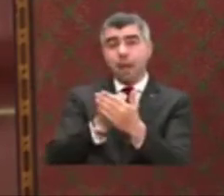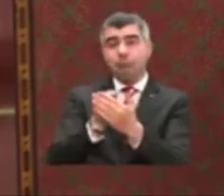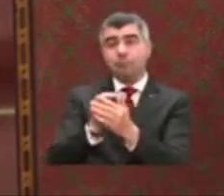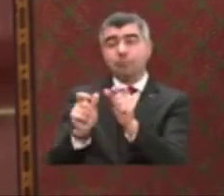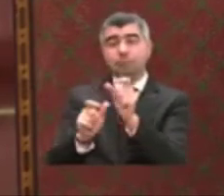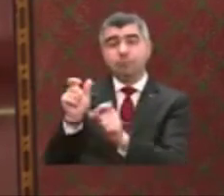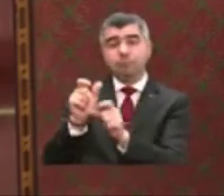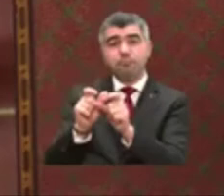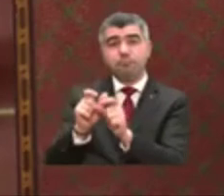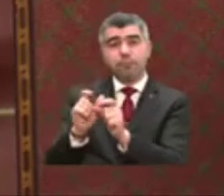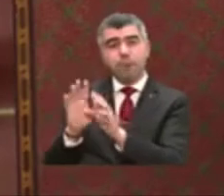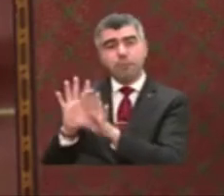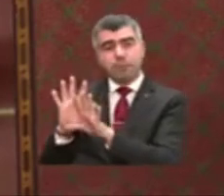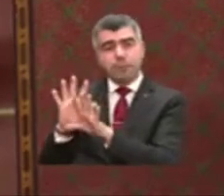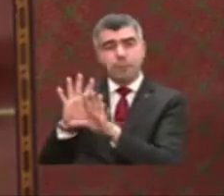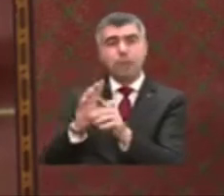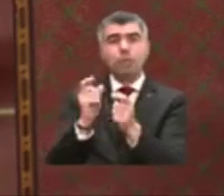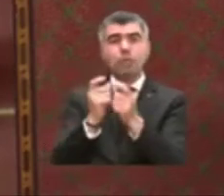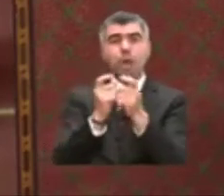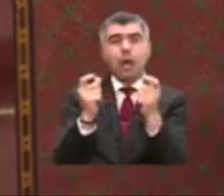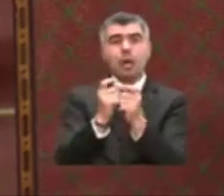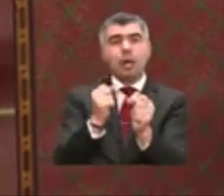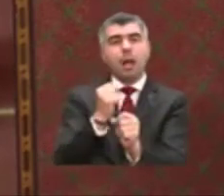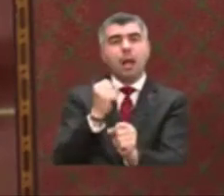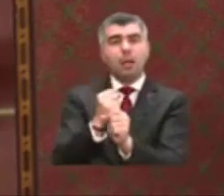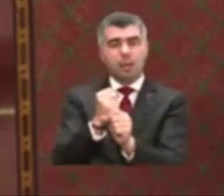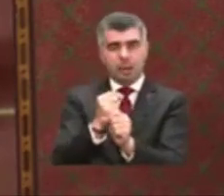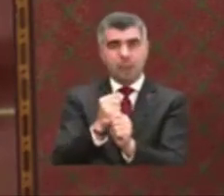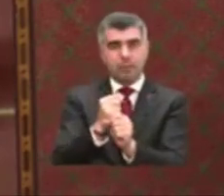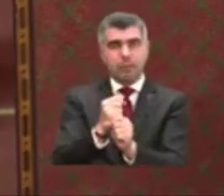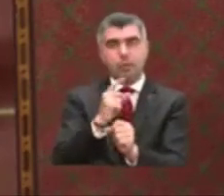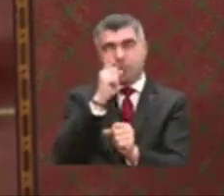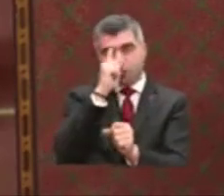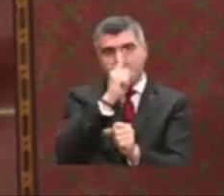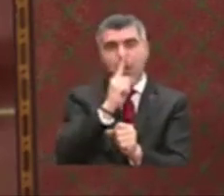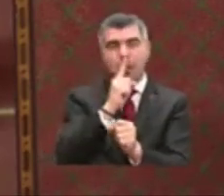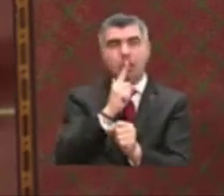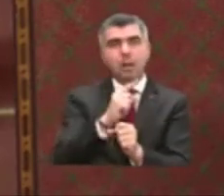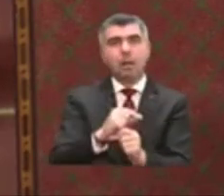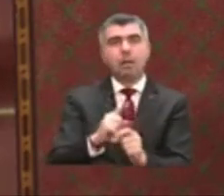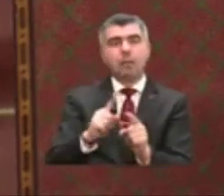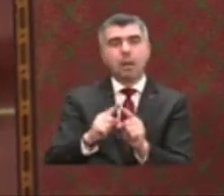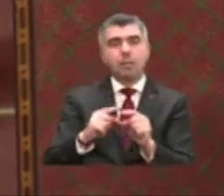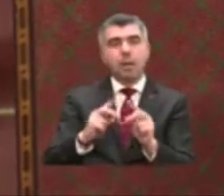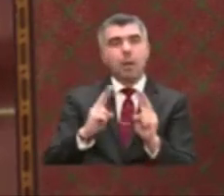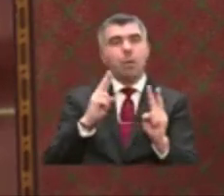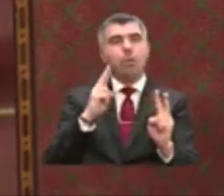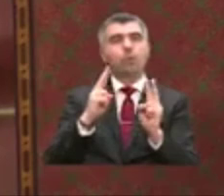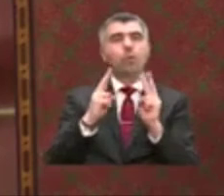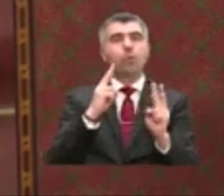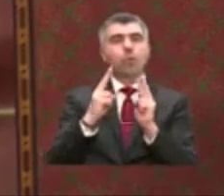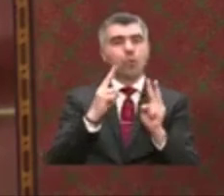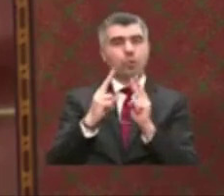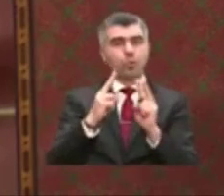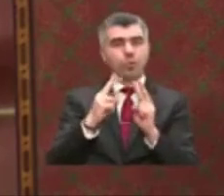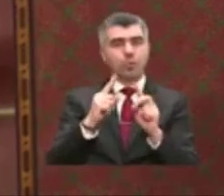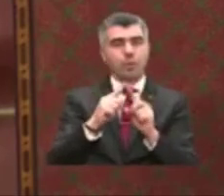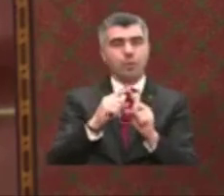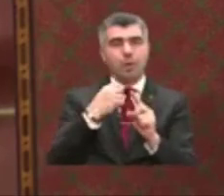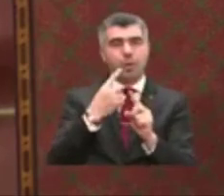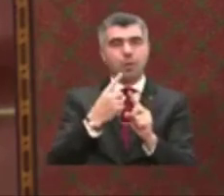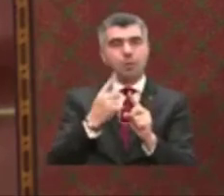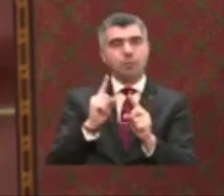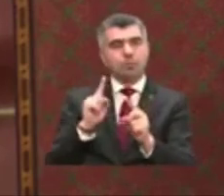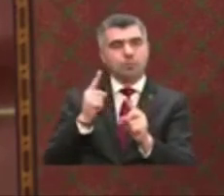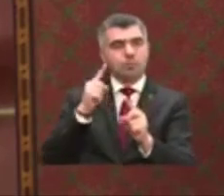المنطقة لأنه كاين هذا الميناء إن شاء الله، وغنديروا له كذلك واحد طريق السيار اللي غيمشي من قرسي في الناظور